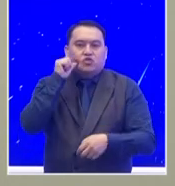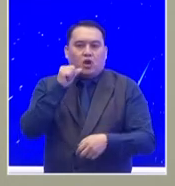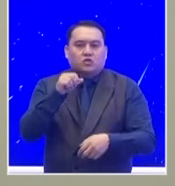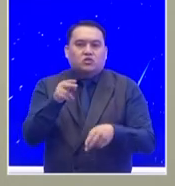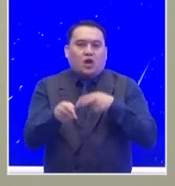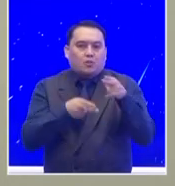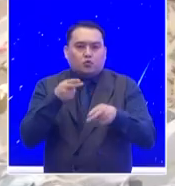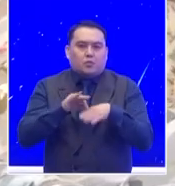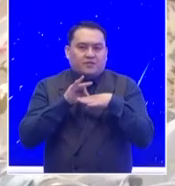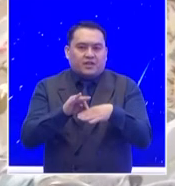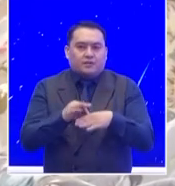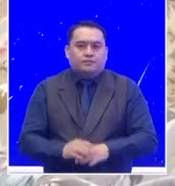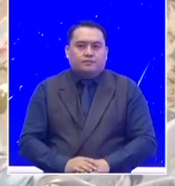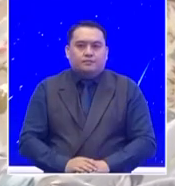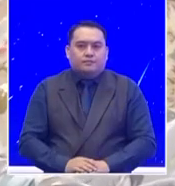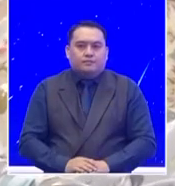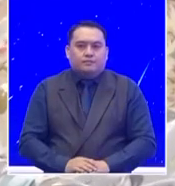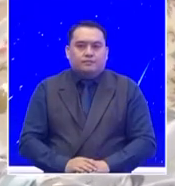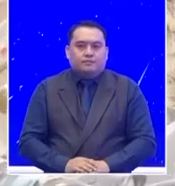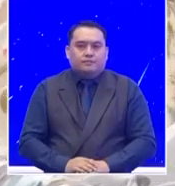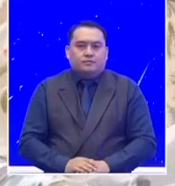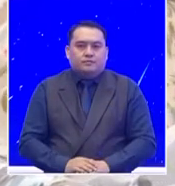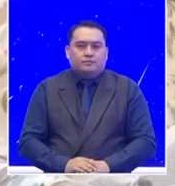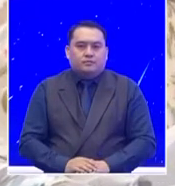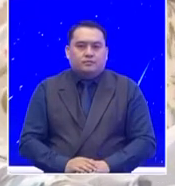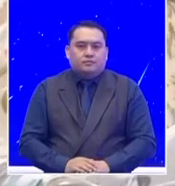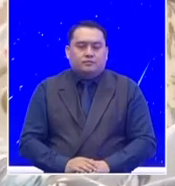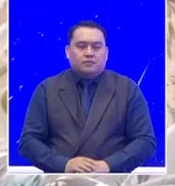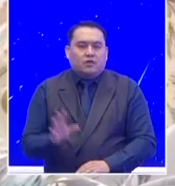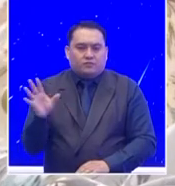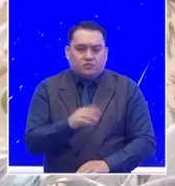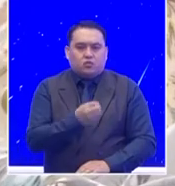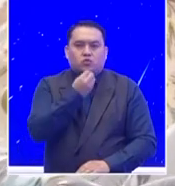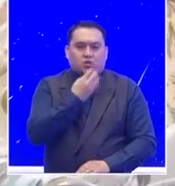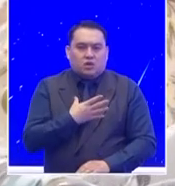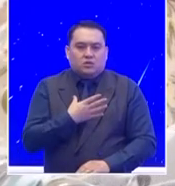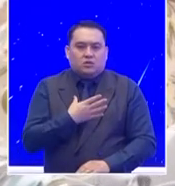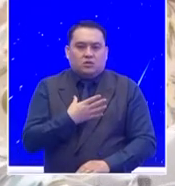мужчине сделали операцию.